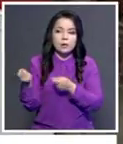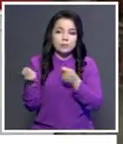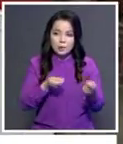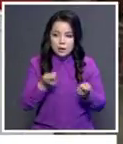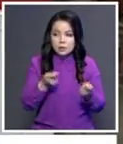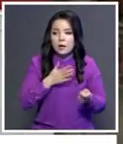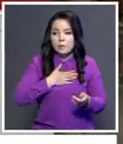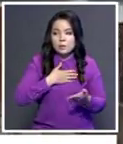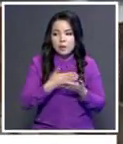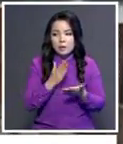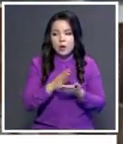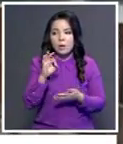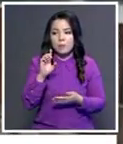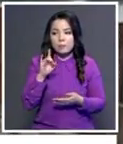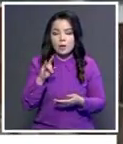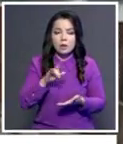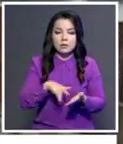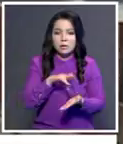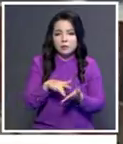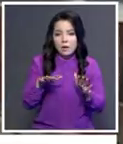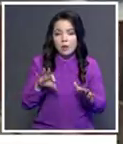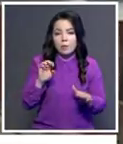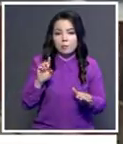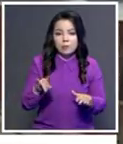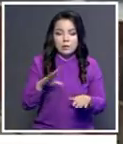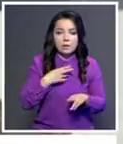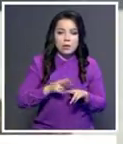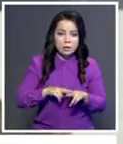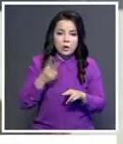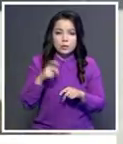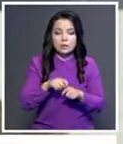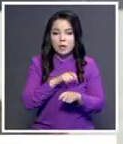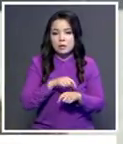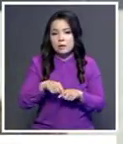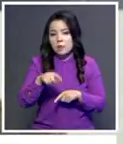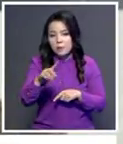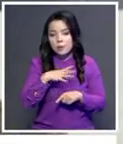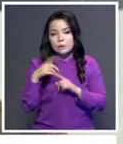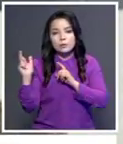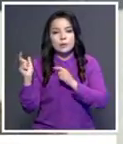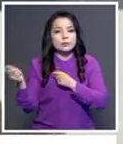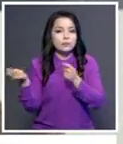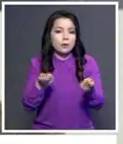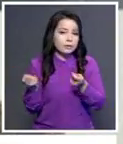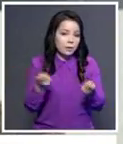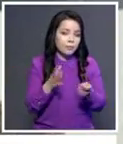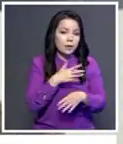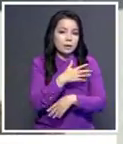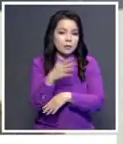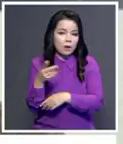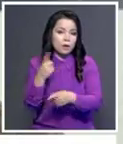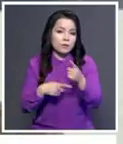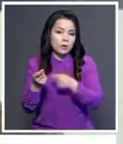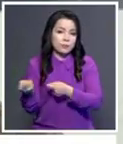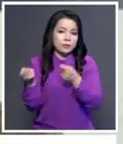біздің баржамыздың бірі Омбы қаласында. Екіншісі Омбыдан 200 шақырым жердегі Тара қаласында жүк түсіріп жатыр. Кері қайтқанда қарағай тиеп әкеледі.